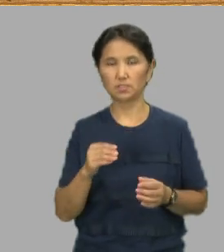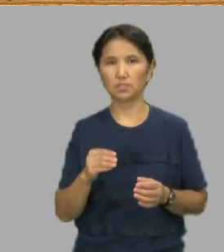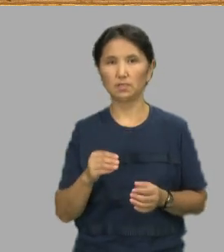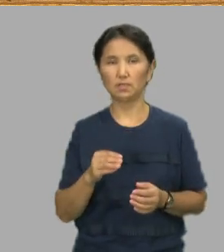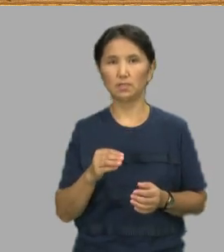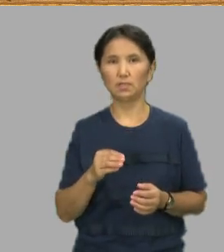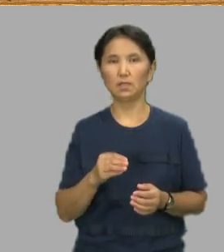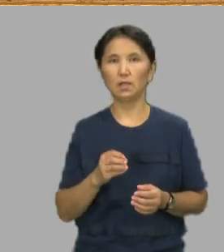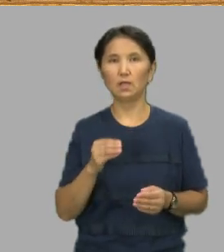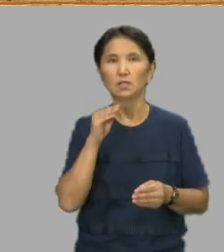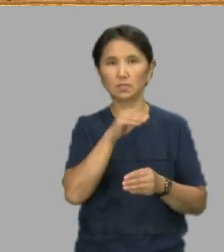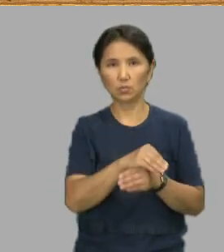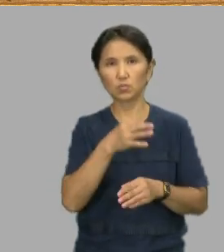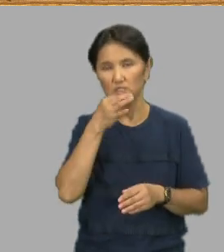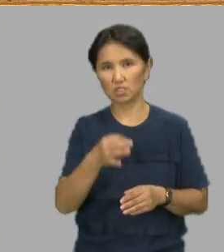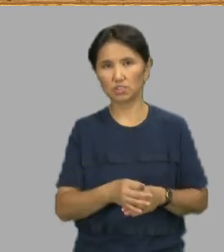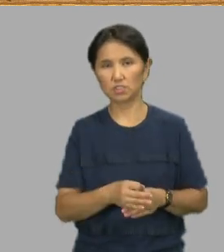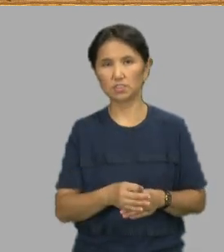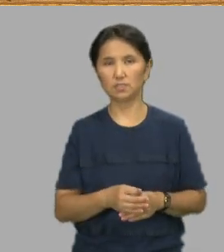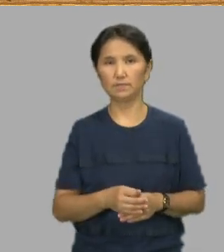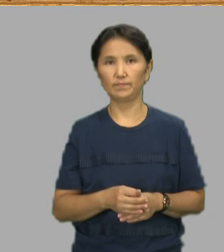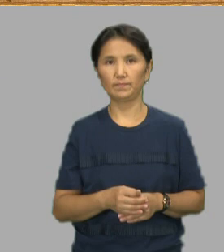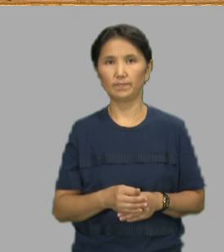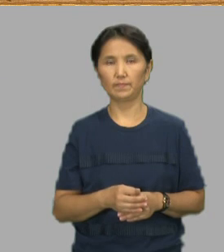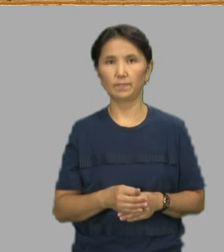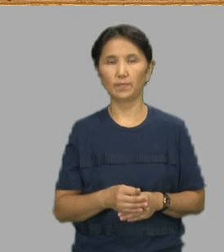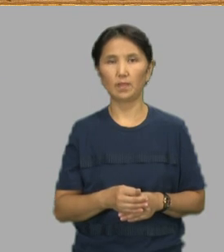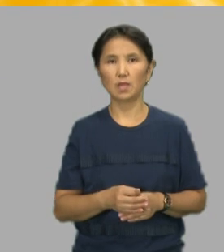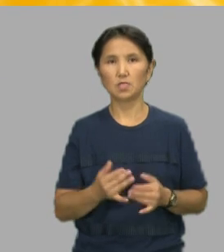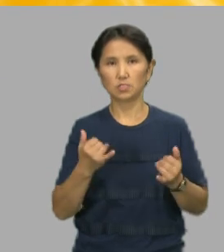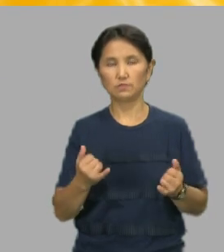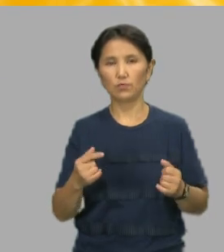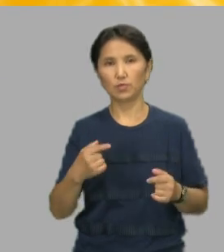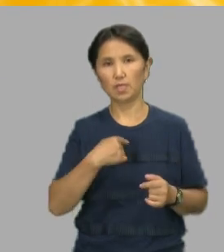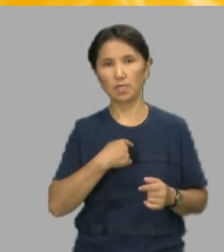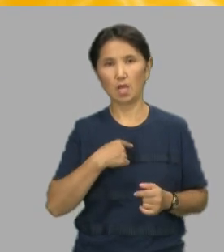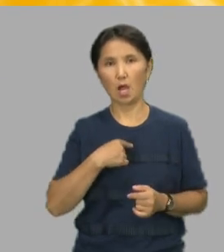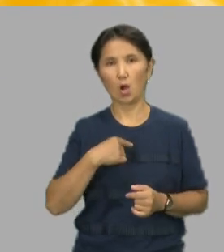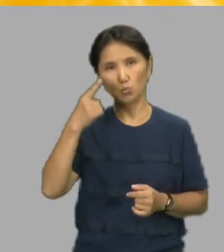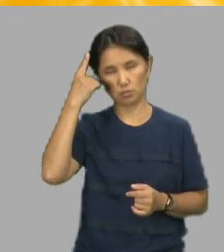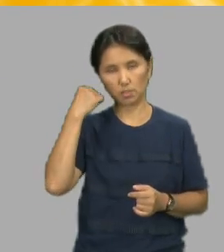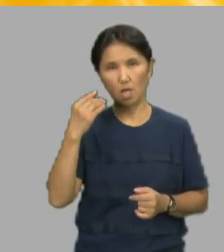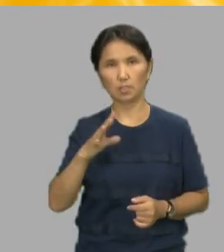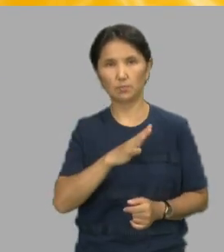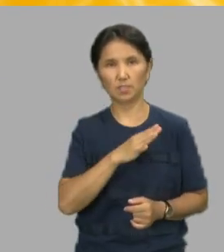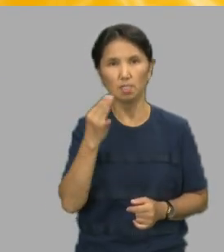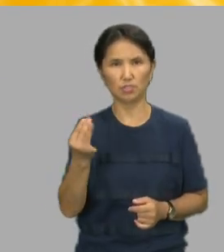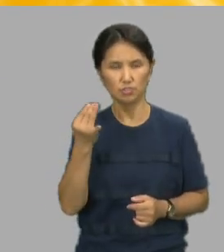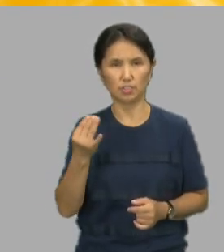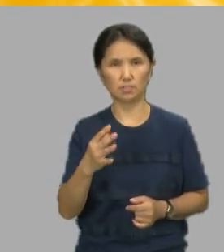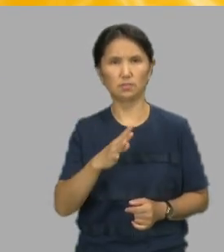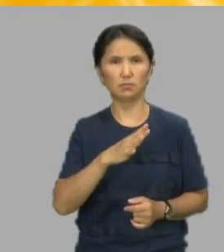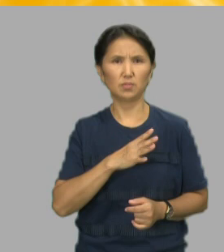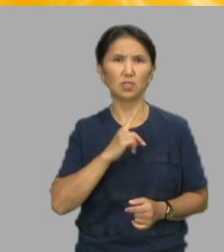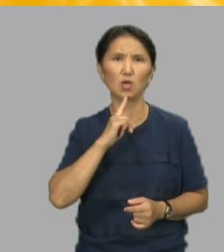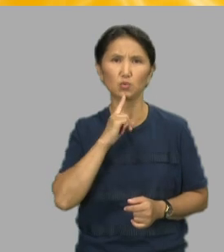Доскажите предложение. Сегодня я узнал, было интересно, было